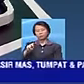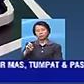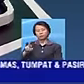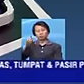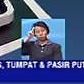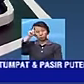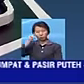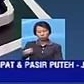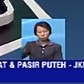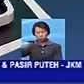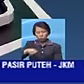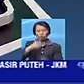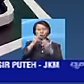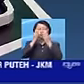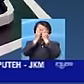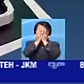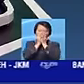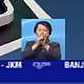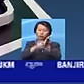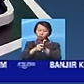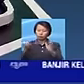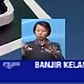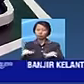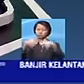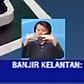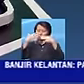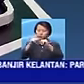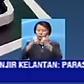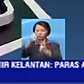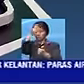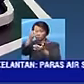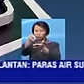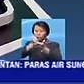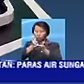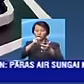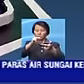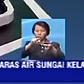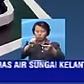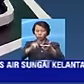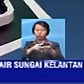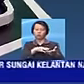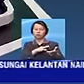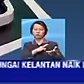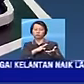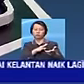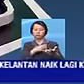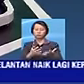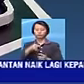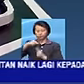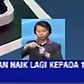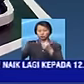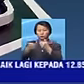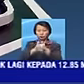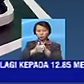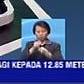Terengganu, rata-rata penduduk bersyukur keperluan mereka sentiasa diutamakan agensi kerajaan, NGO dan sukarelawan. Antaranya apabila tiba